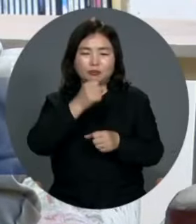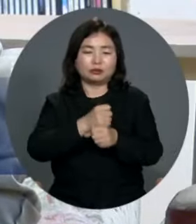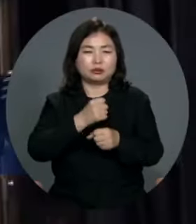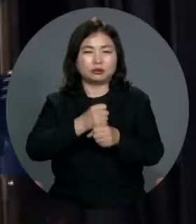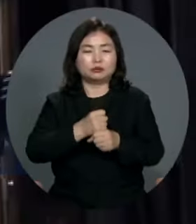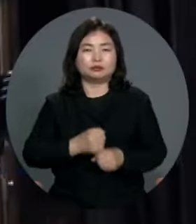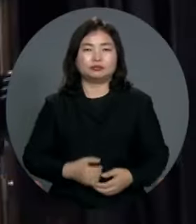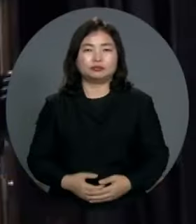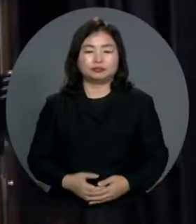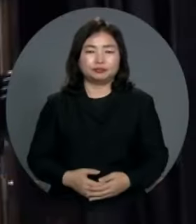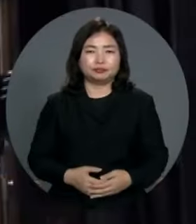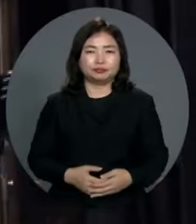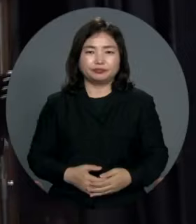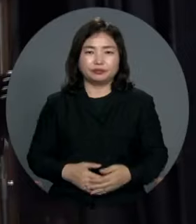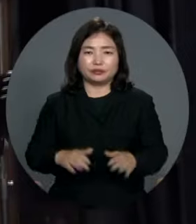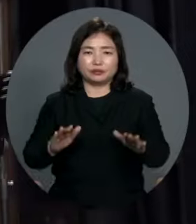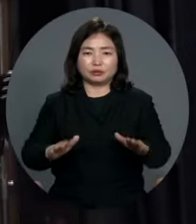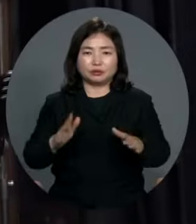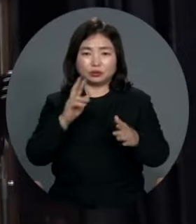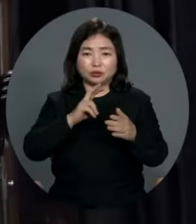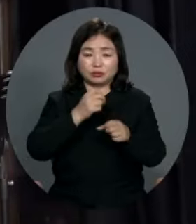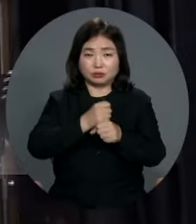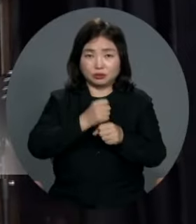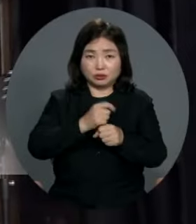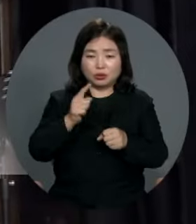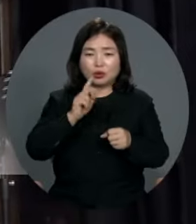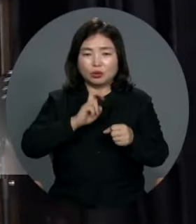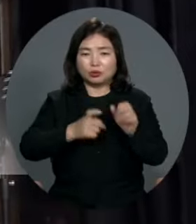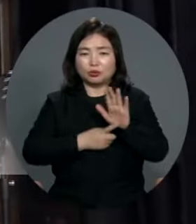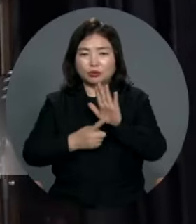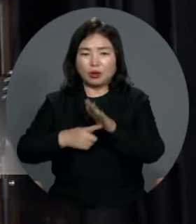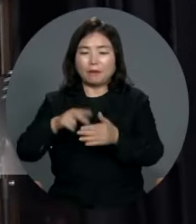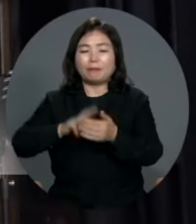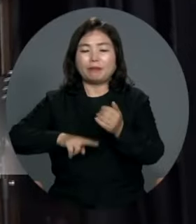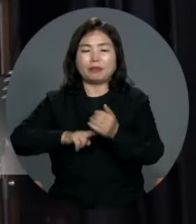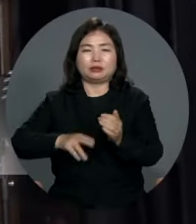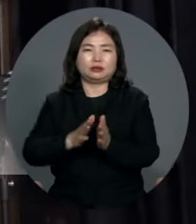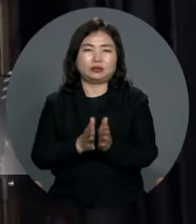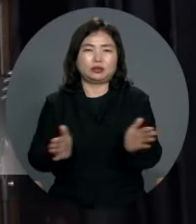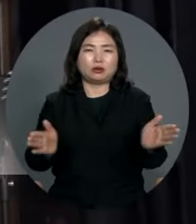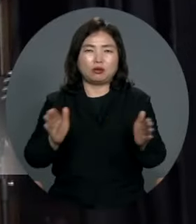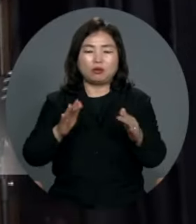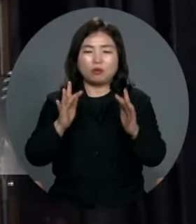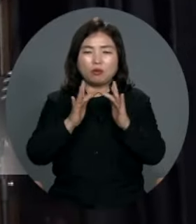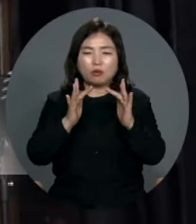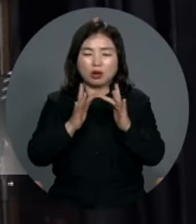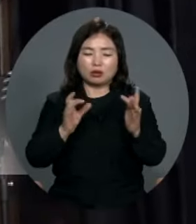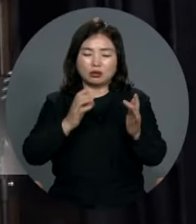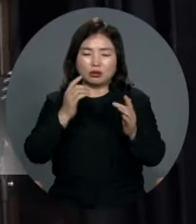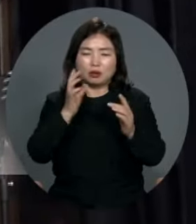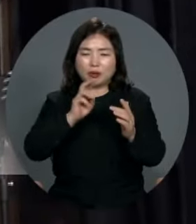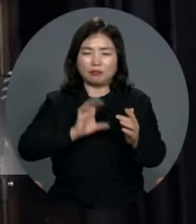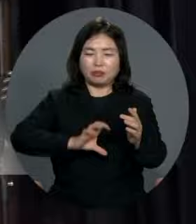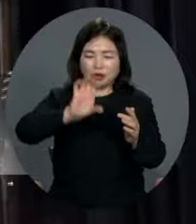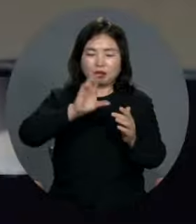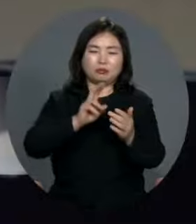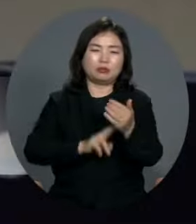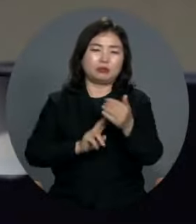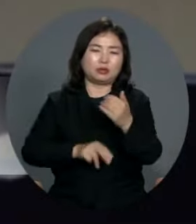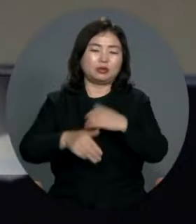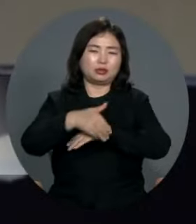만들어요. 이번에 만든 앨범은 콘서트 당일 판매를 시작하고 온라인 음원 유통도 할